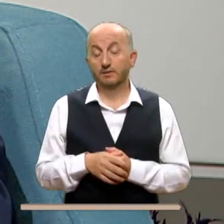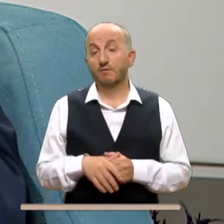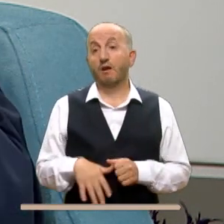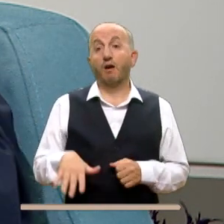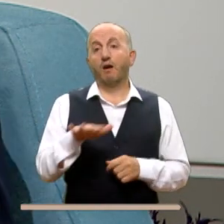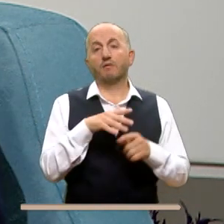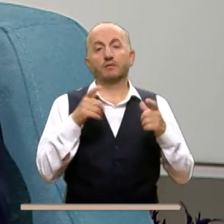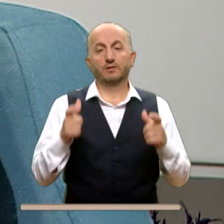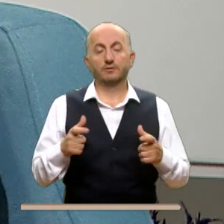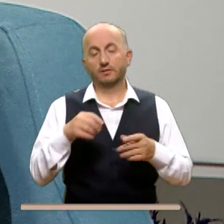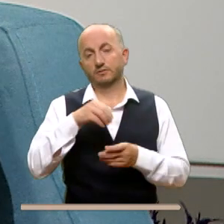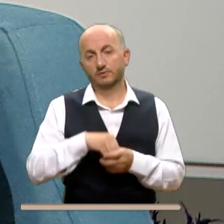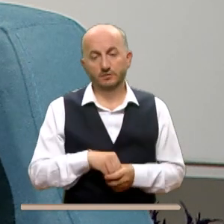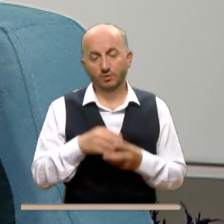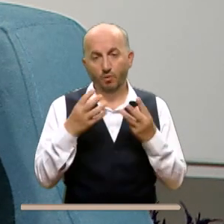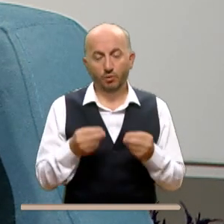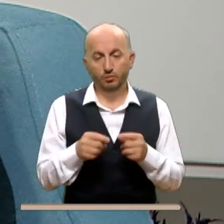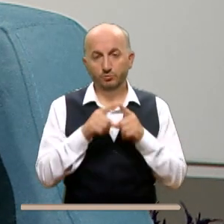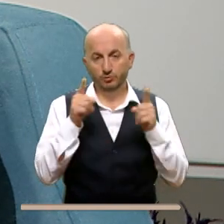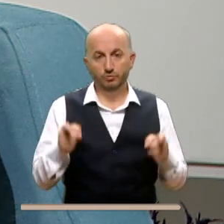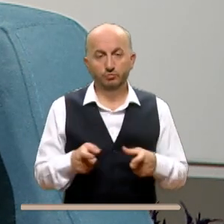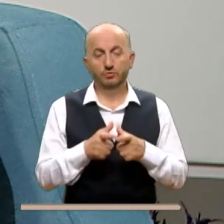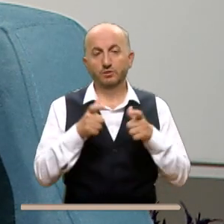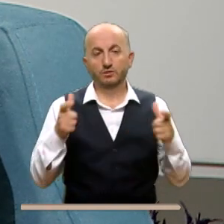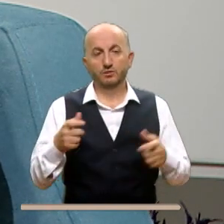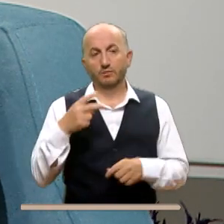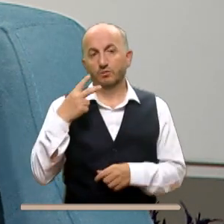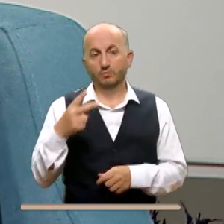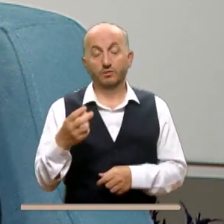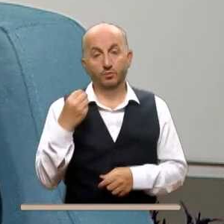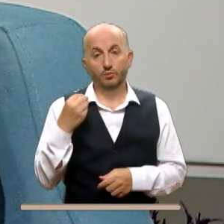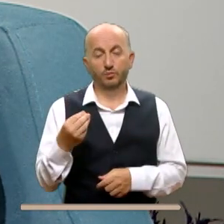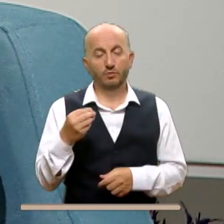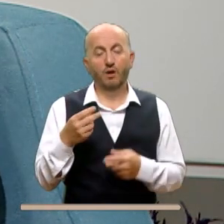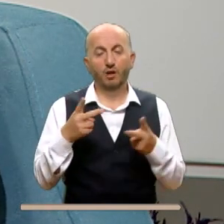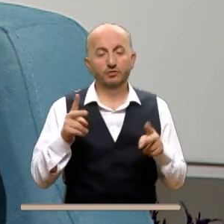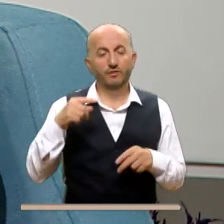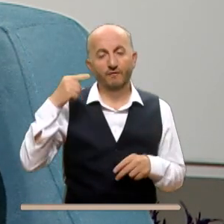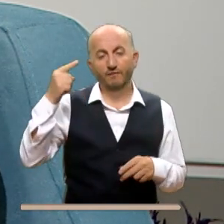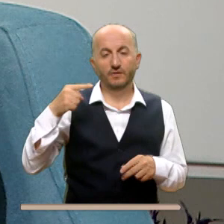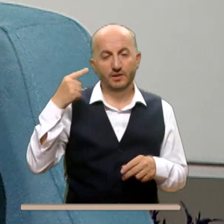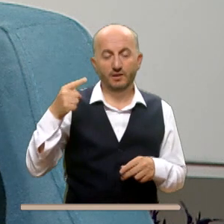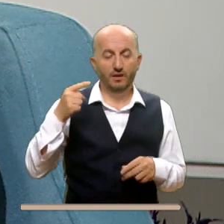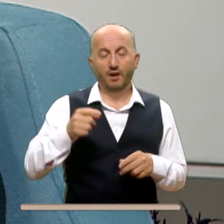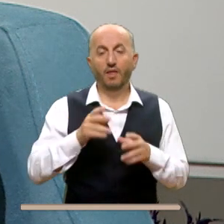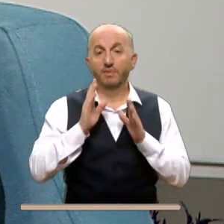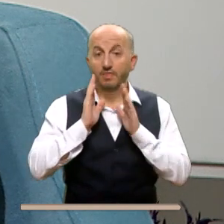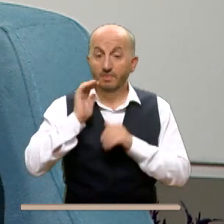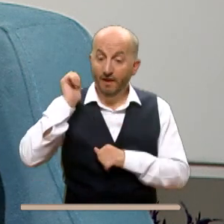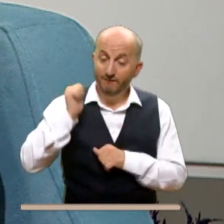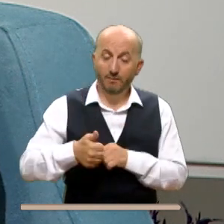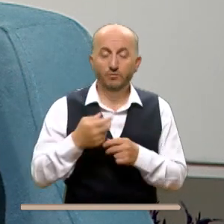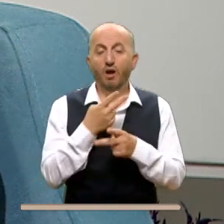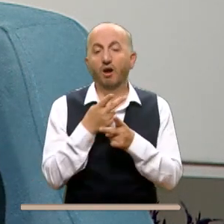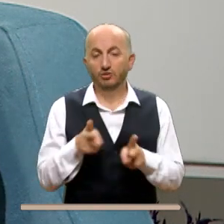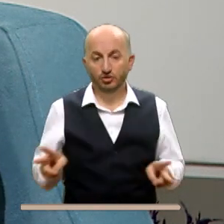yerden içinde bulunduğumuz kurumu geliştirmeye yönelik güzel, açık fikirlere biz devamlı açığız.